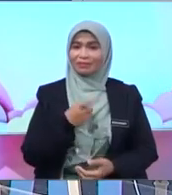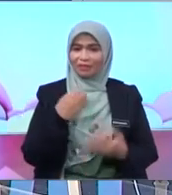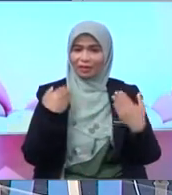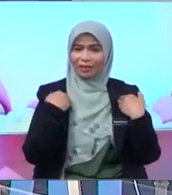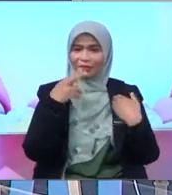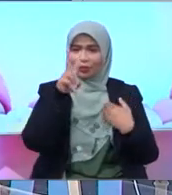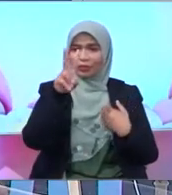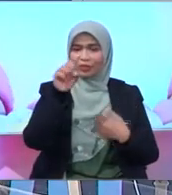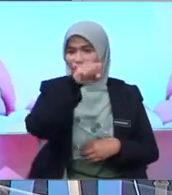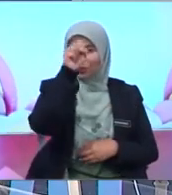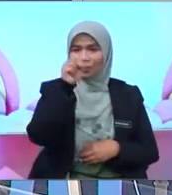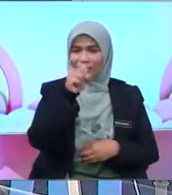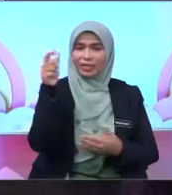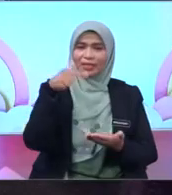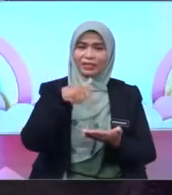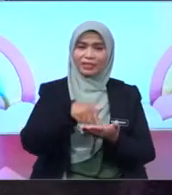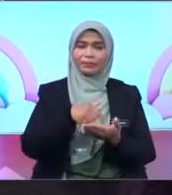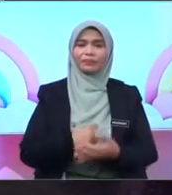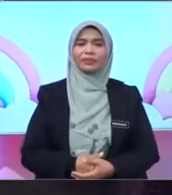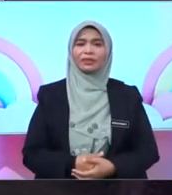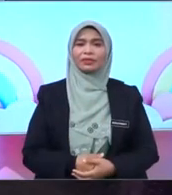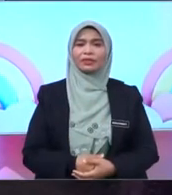soale ditengok